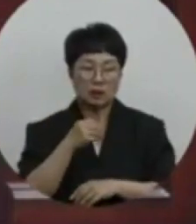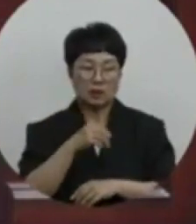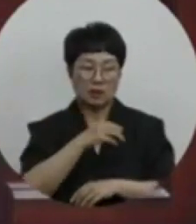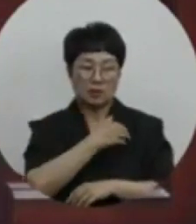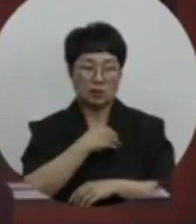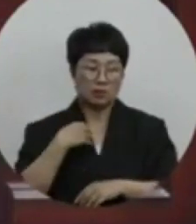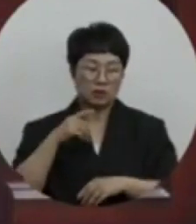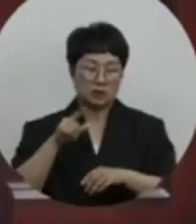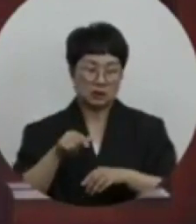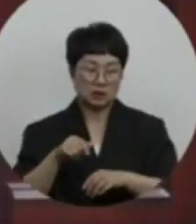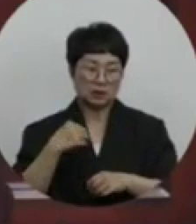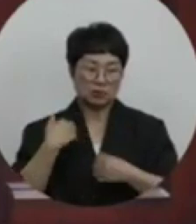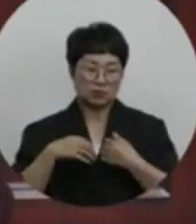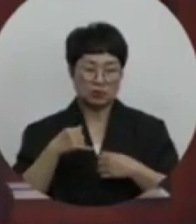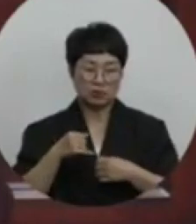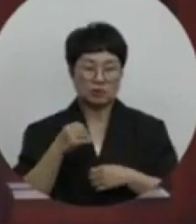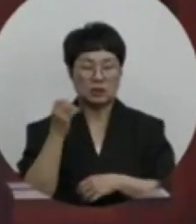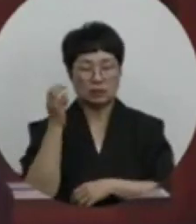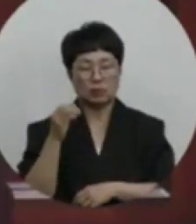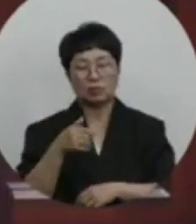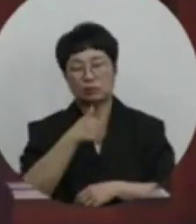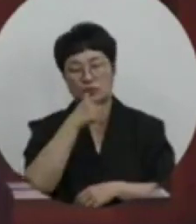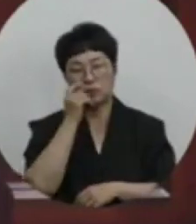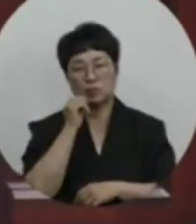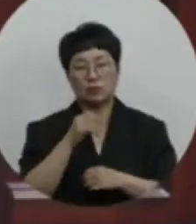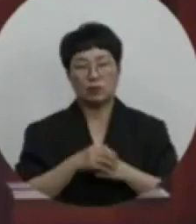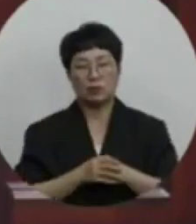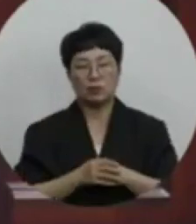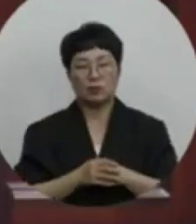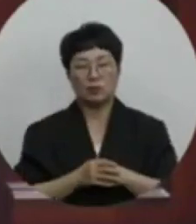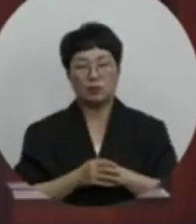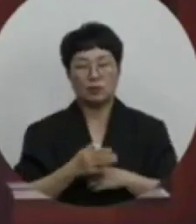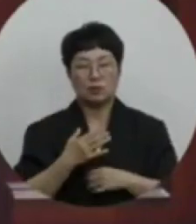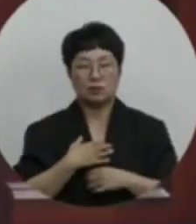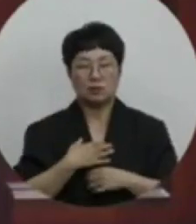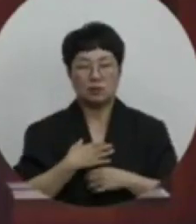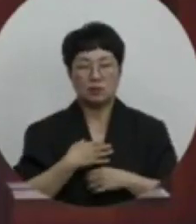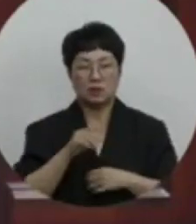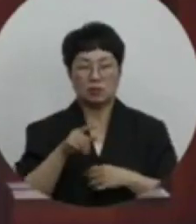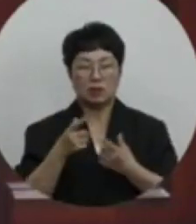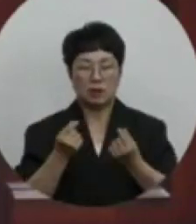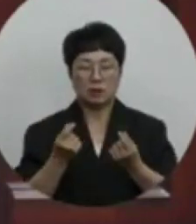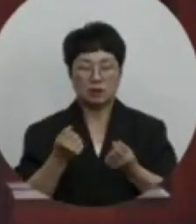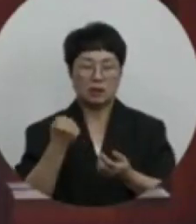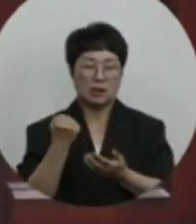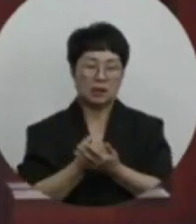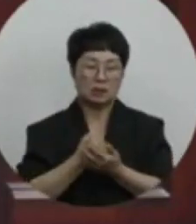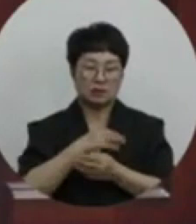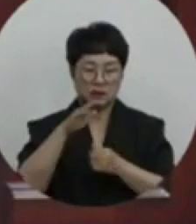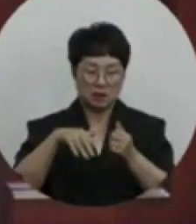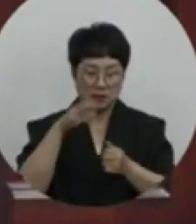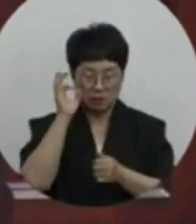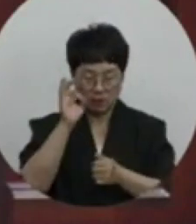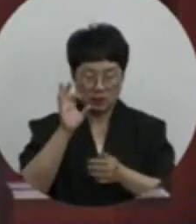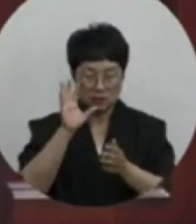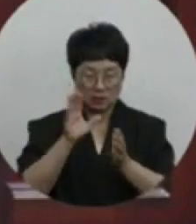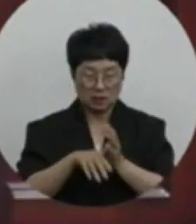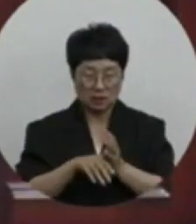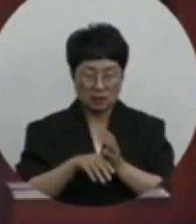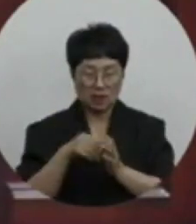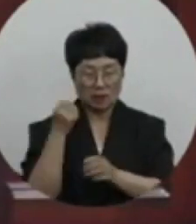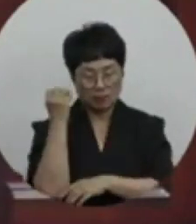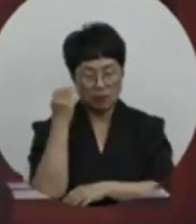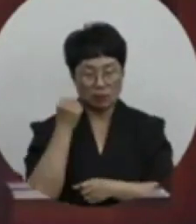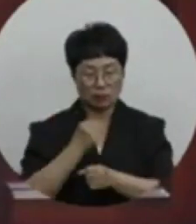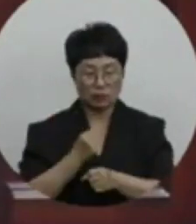있는 기반 또한 현저히 부족합니다. 저는 늘 이런 안타까운 상황을 보면서 인프라를